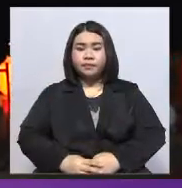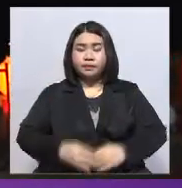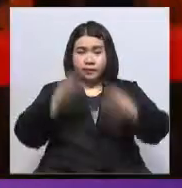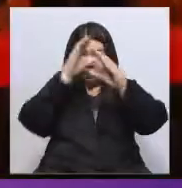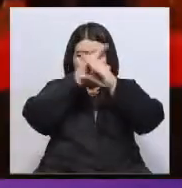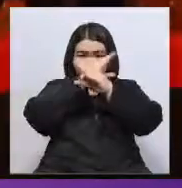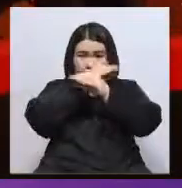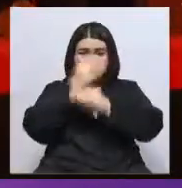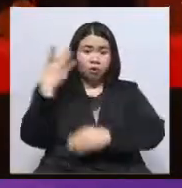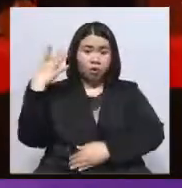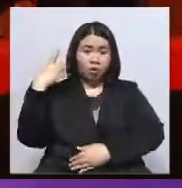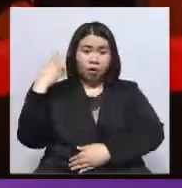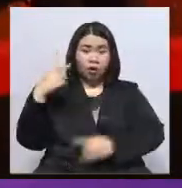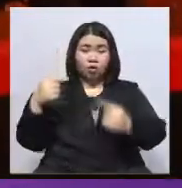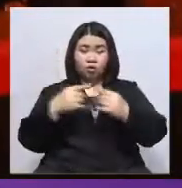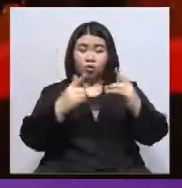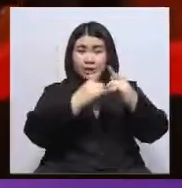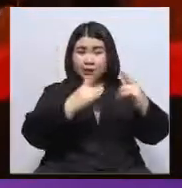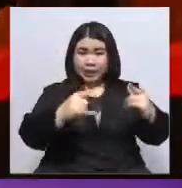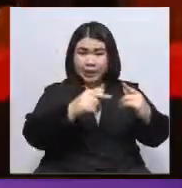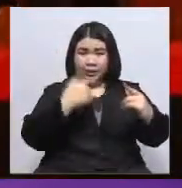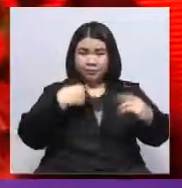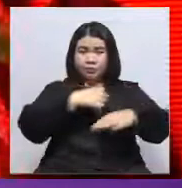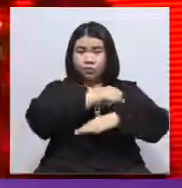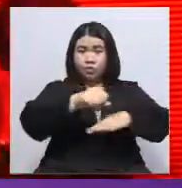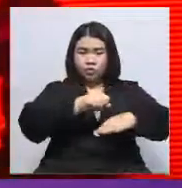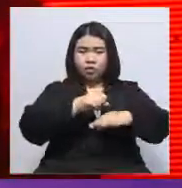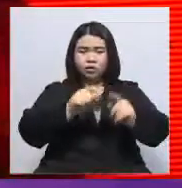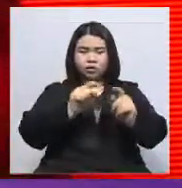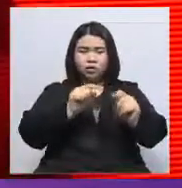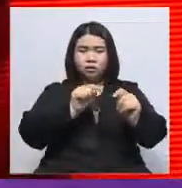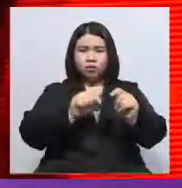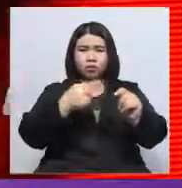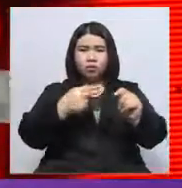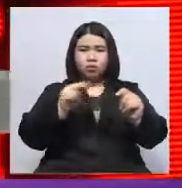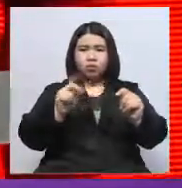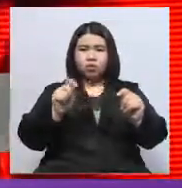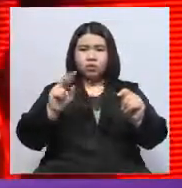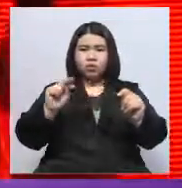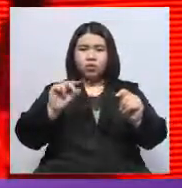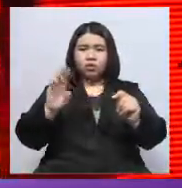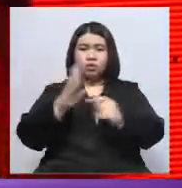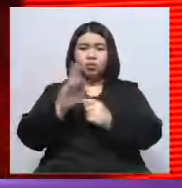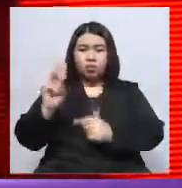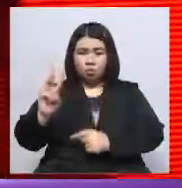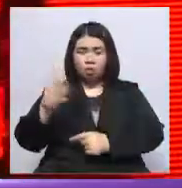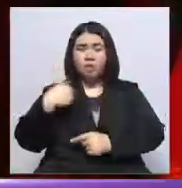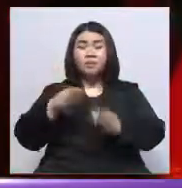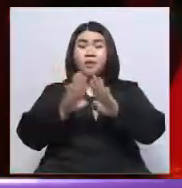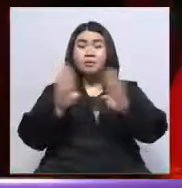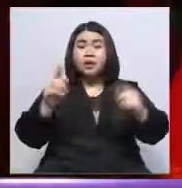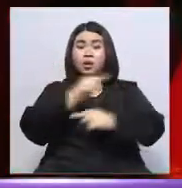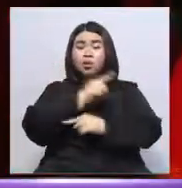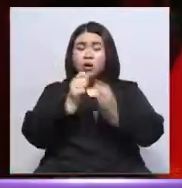ค่ำวันนี้ที่ศาลเจ้าปู่ย่าริมสวนสาธารณะหนองบัวตำบลหนองบัวอำเภอเมืองจังหวัดอุดรธานีมีพิธีเปิดงานเทศกาลตรุษ